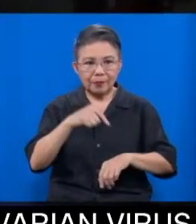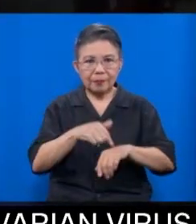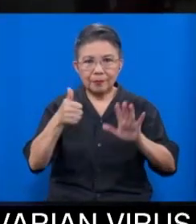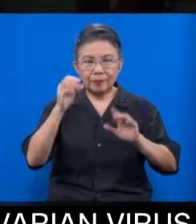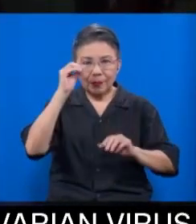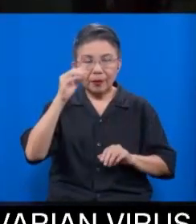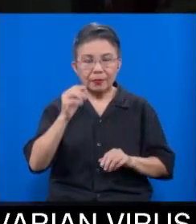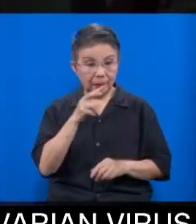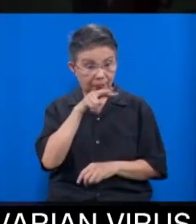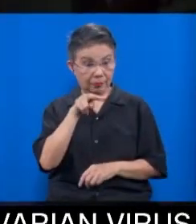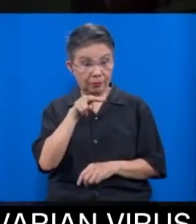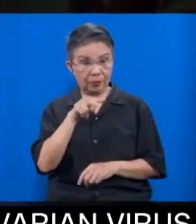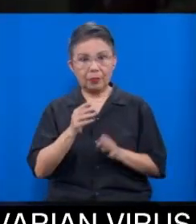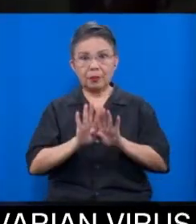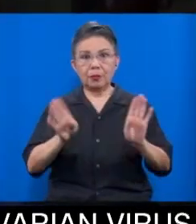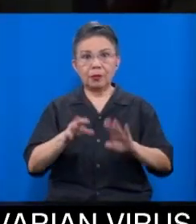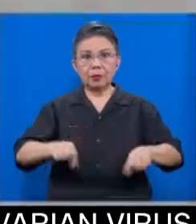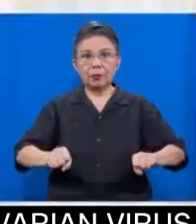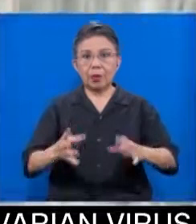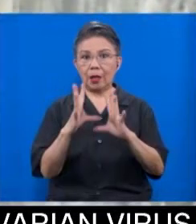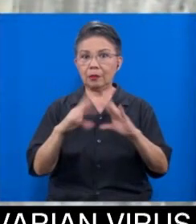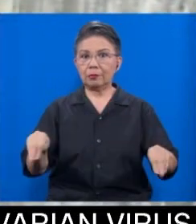saya buka pintu, udah nggak ada motornya, Bang.